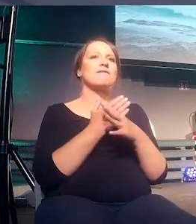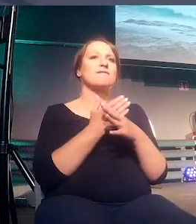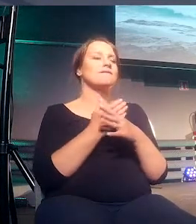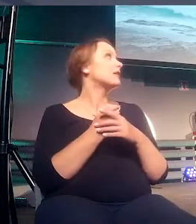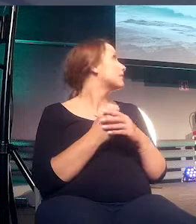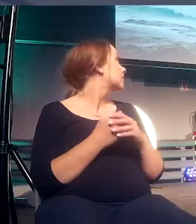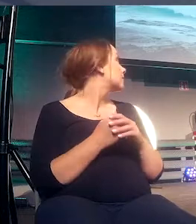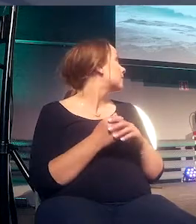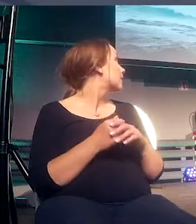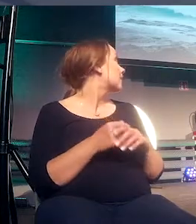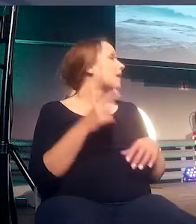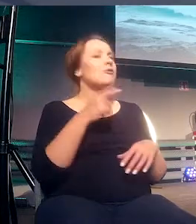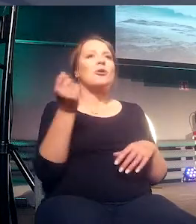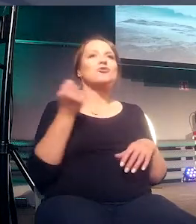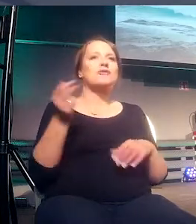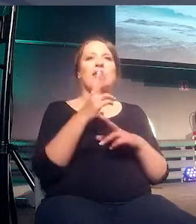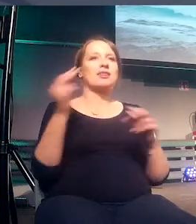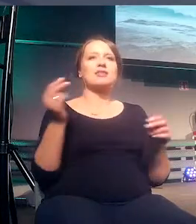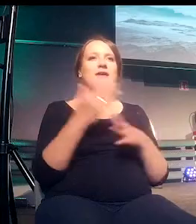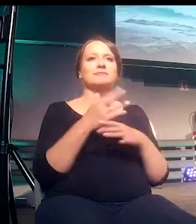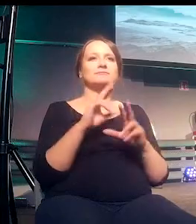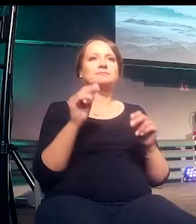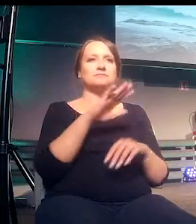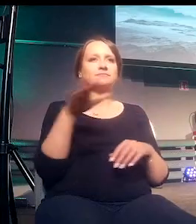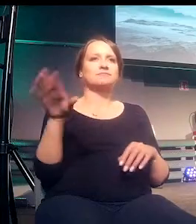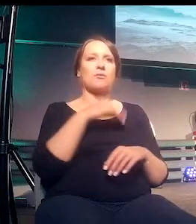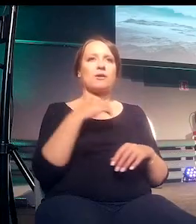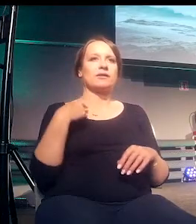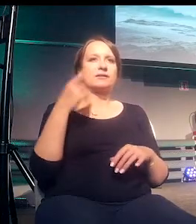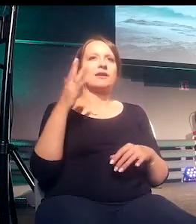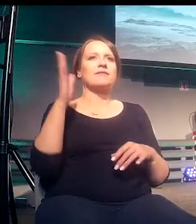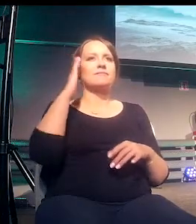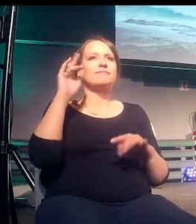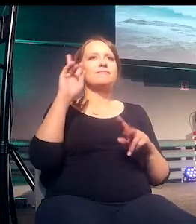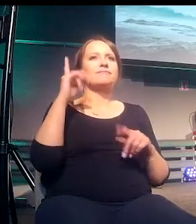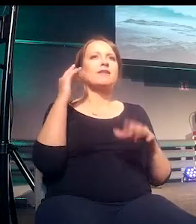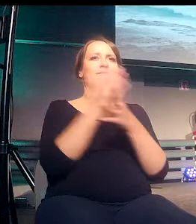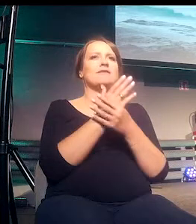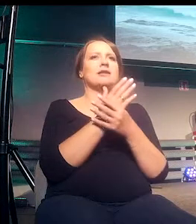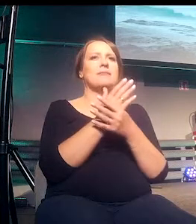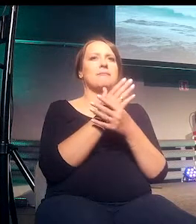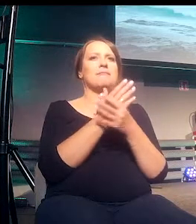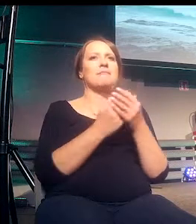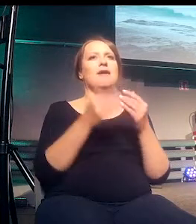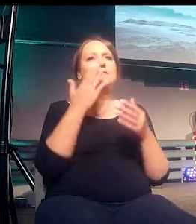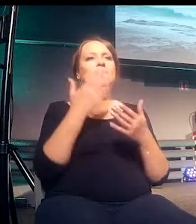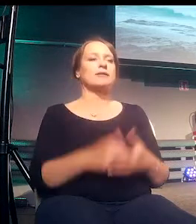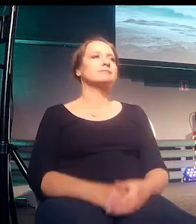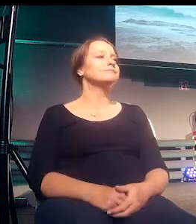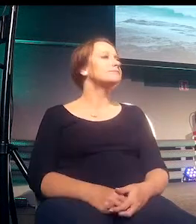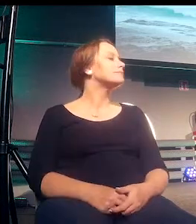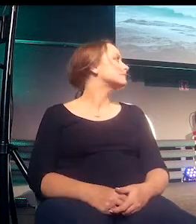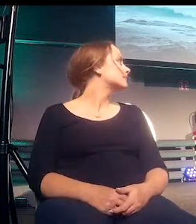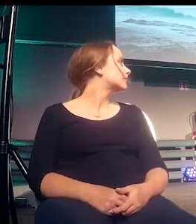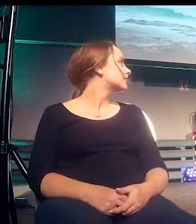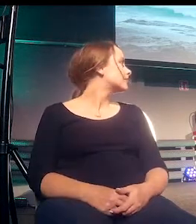wśród projektantów w Polsce jakoś szczególnie bardzo. Część firmy, w której pracuję, nazywa się Accenture Interactive i to jest największa agencja digitalowa